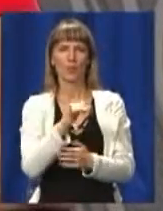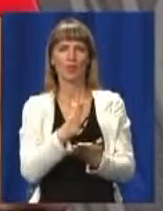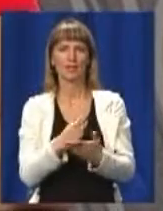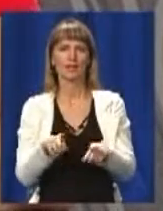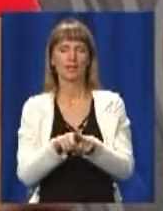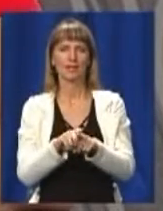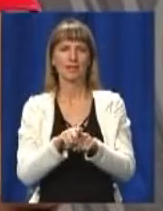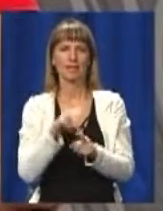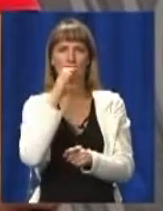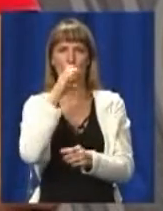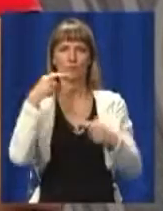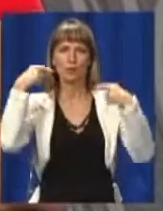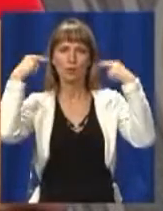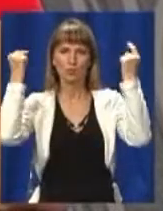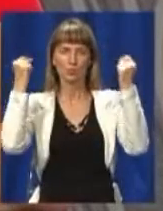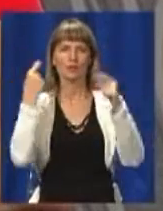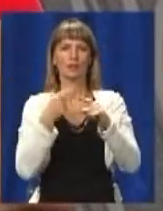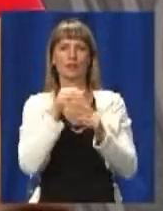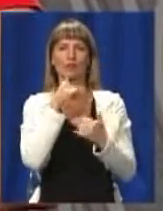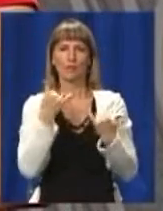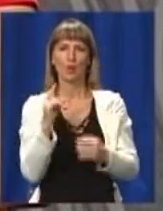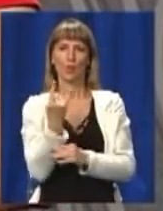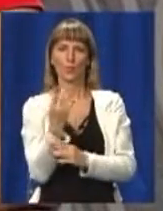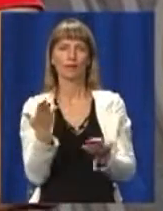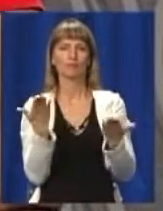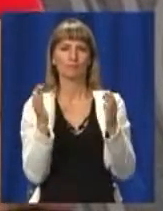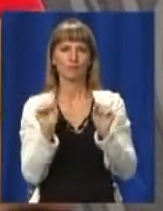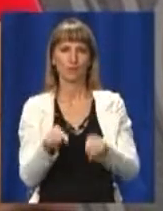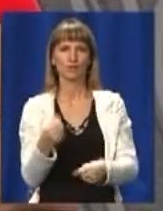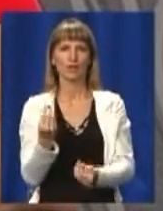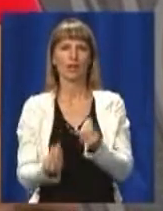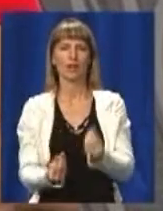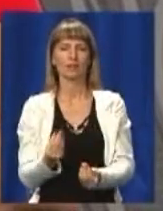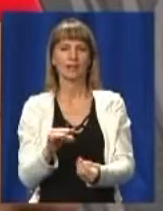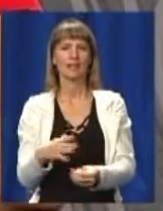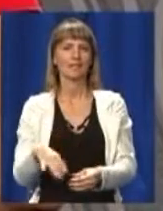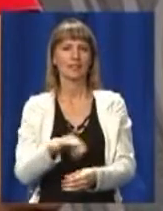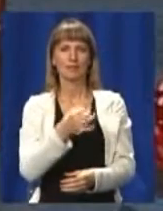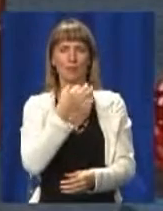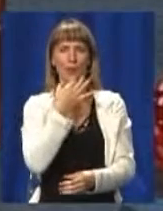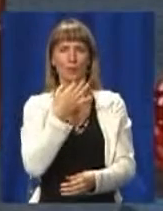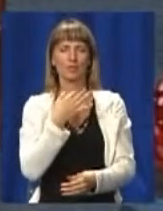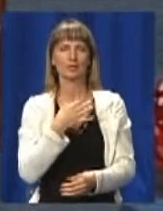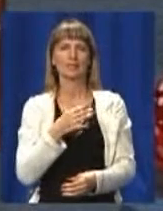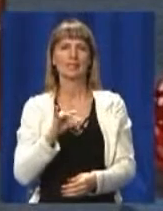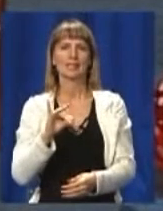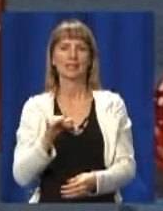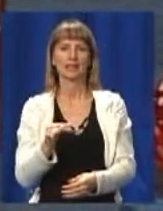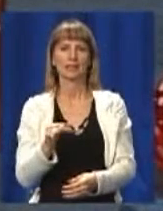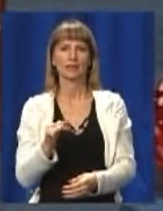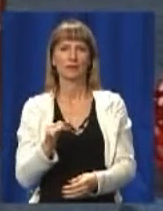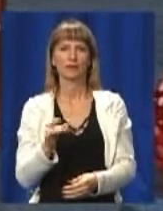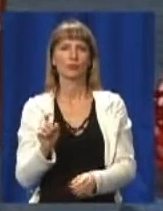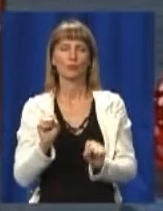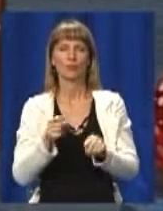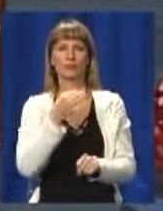такі вовчі вушка, уявіть собі навіть. Це сучасні ляльки, якими можна гратися, і, в принципі, вони всім подобаються. І, до речі, ну,